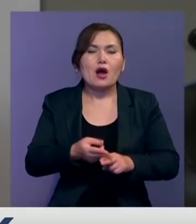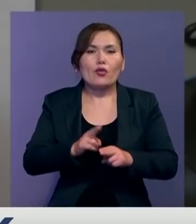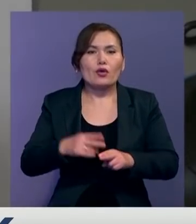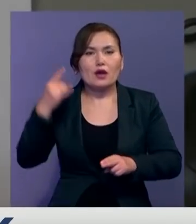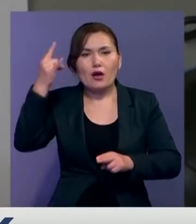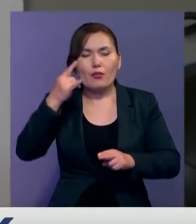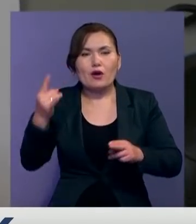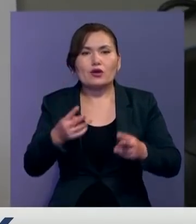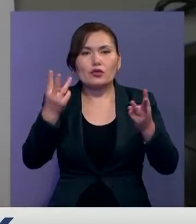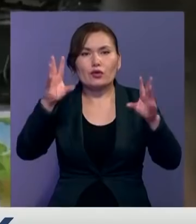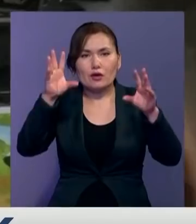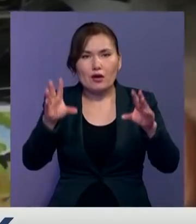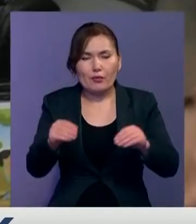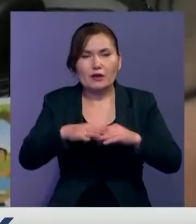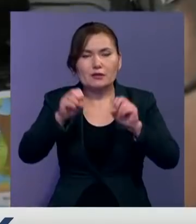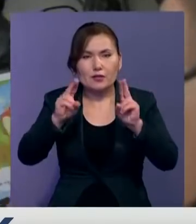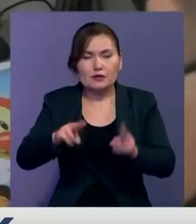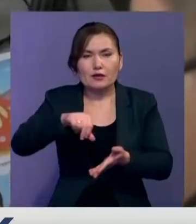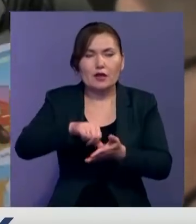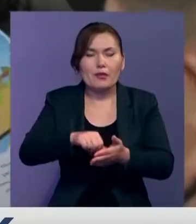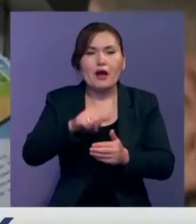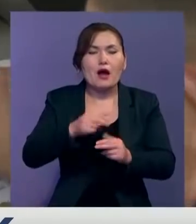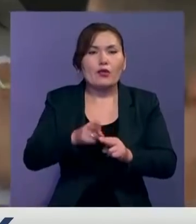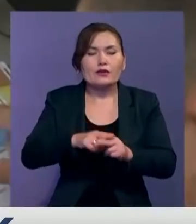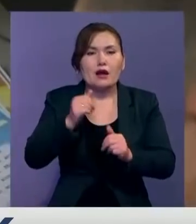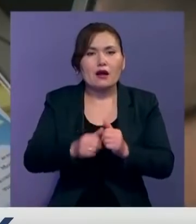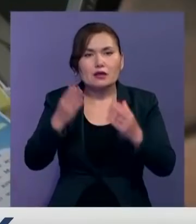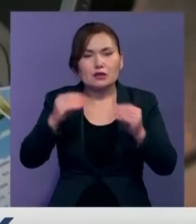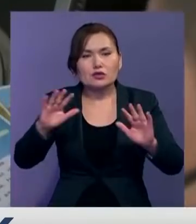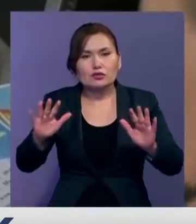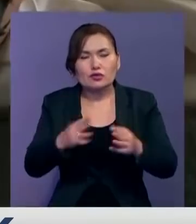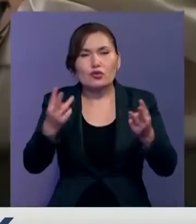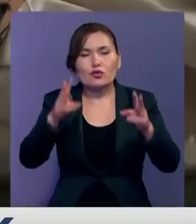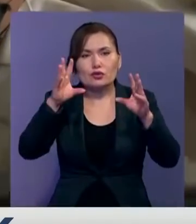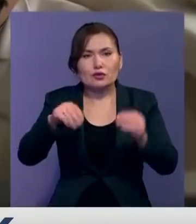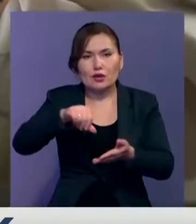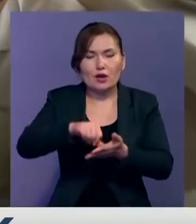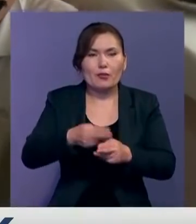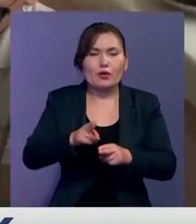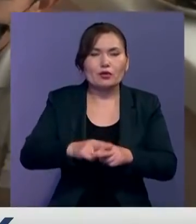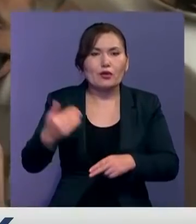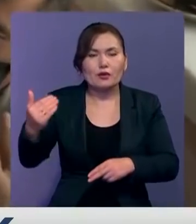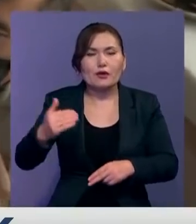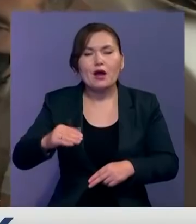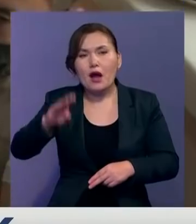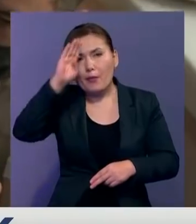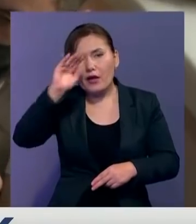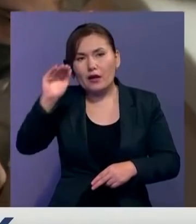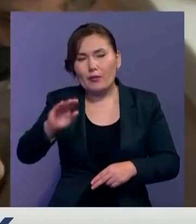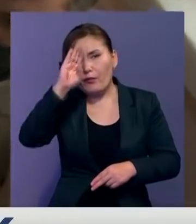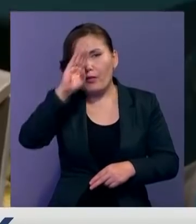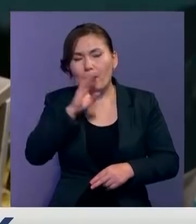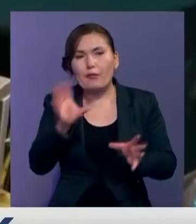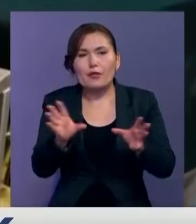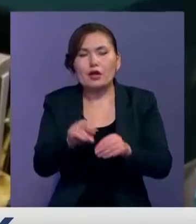өрт сөндірушілердің күнделікті өмірі көрініс тапқан. Мысалы, Бебеуде әкесі сияқты өрт сөндірушісі болғысы келіп, бір күні әкесінің жұмысына барады. Бірақ